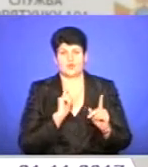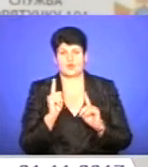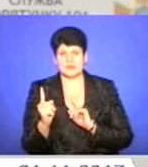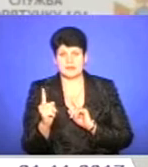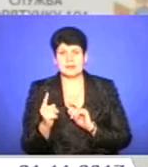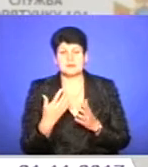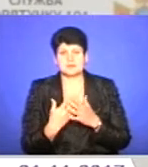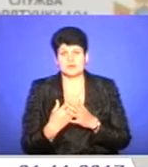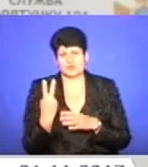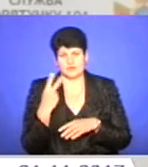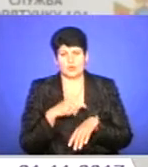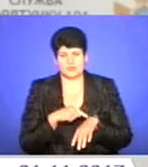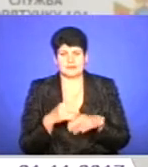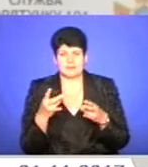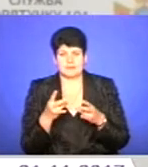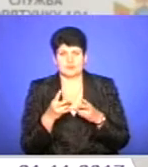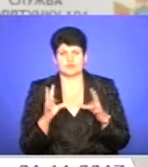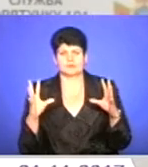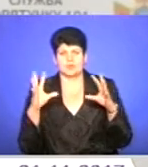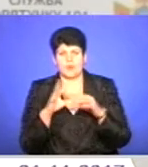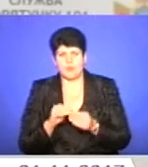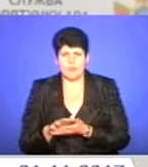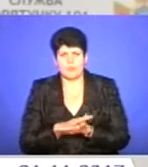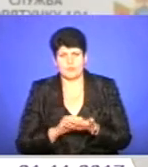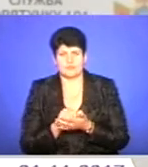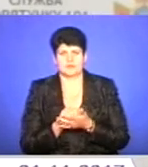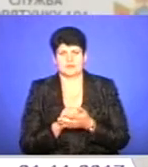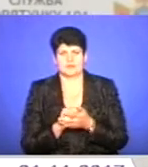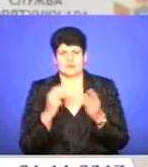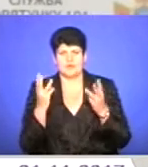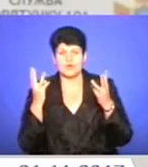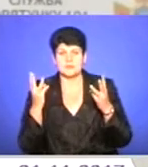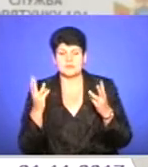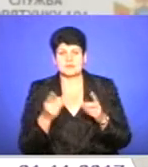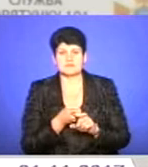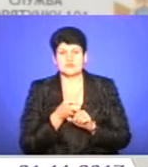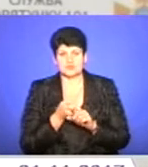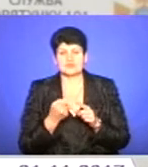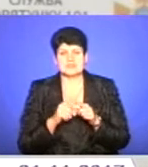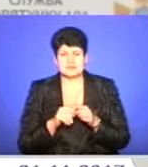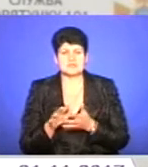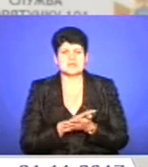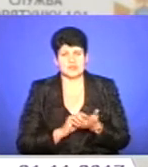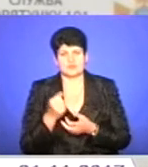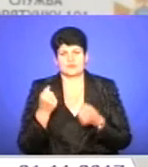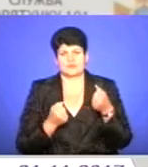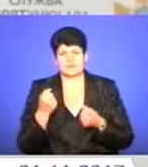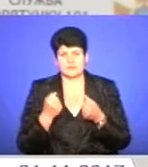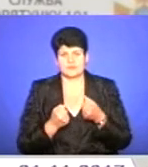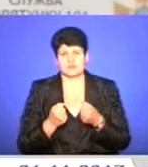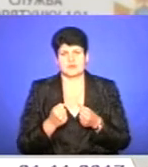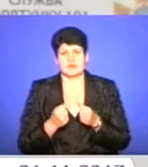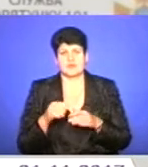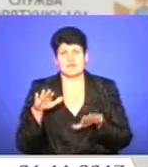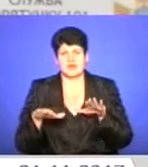Близько 2 годин знадобилось рятувальникам, щоб повністю погасити машину. Внаслідок пожежі знищено автомобіль та вантаж вагою 7